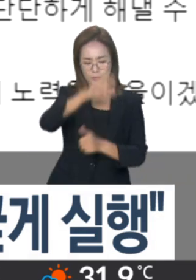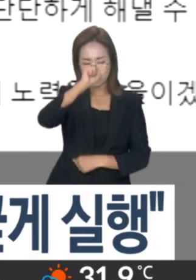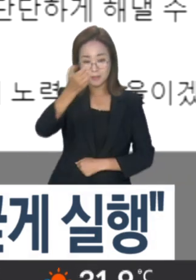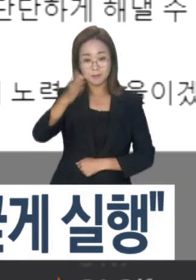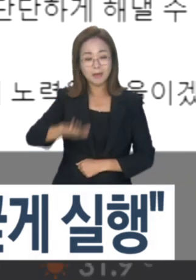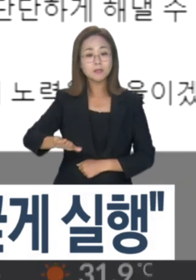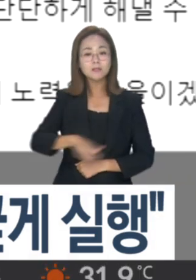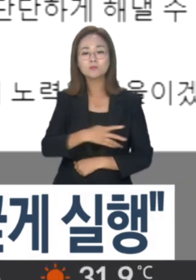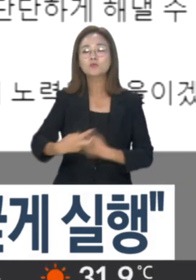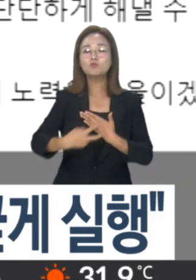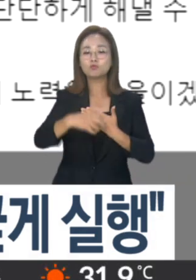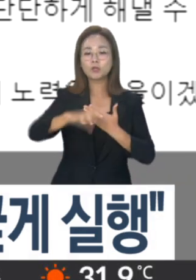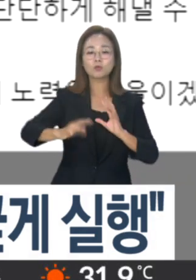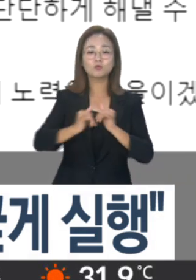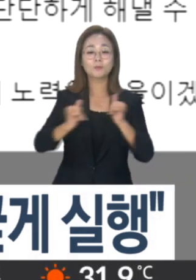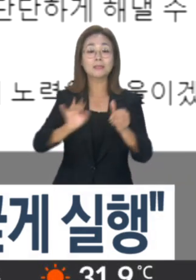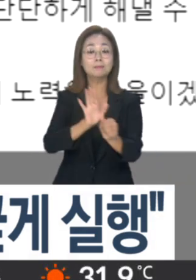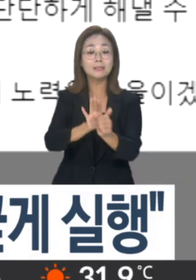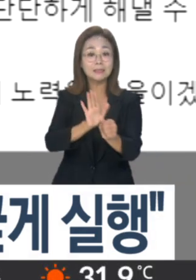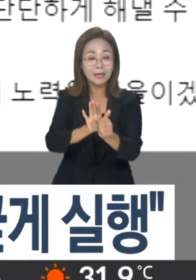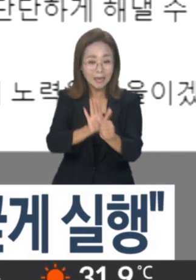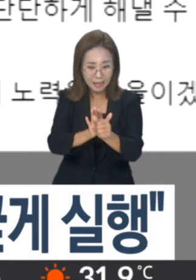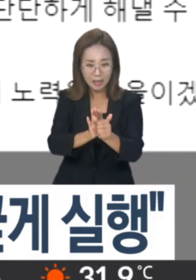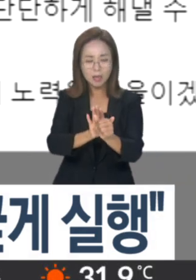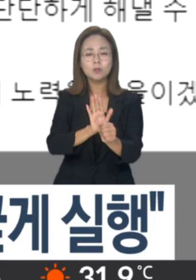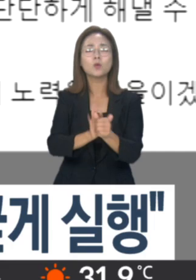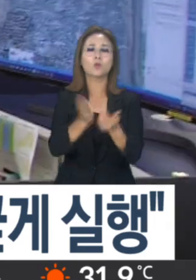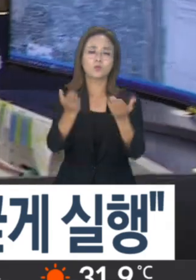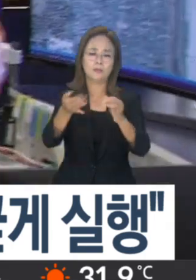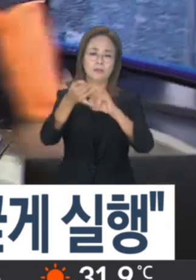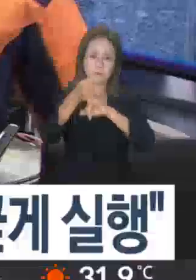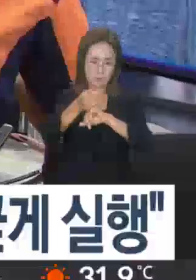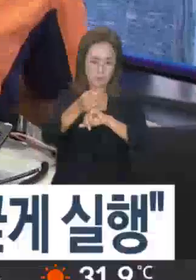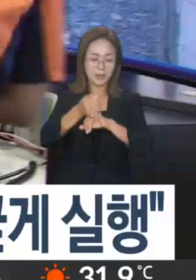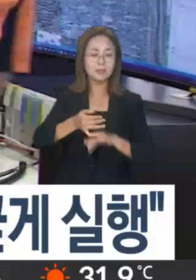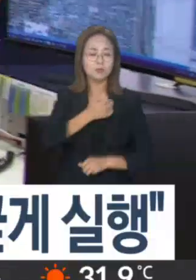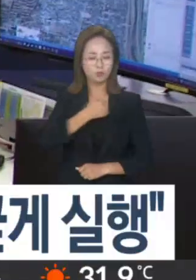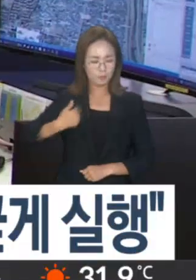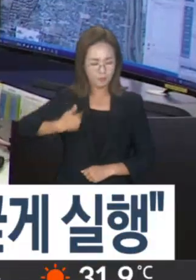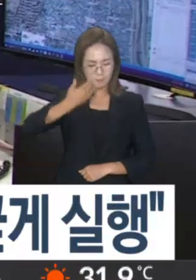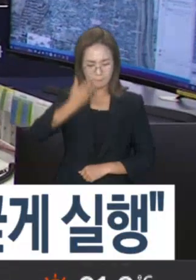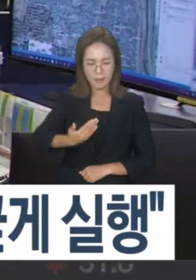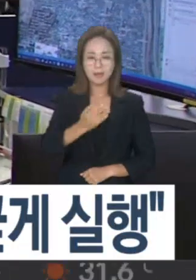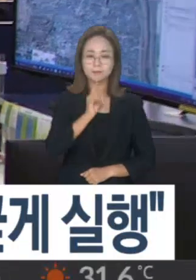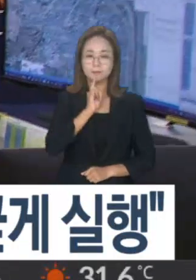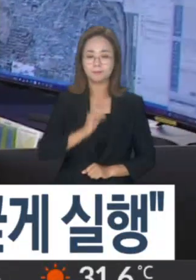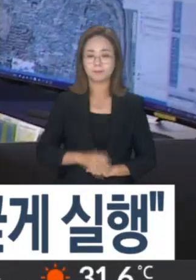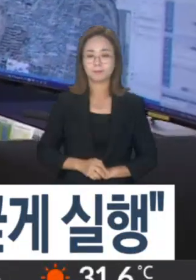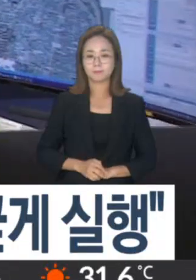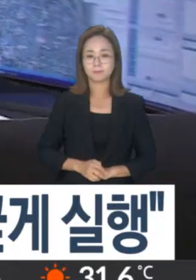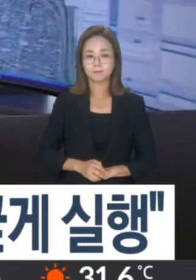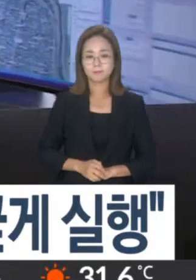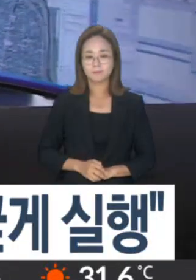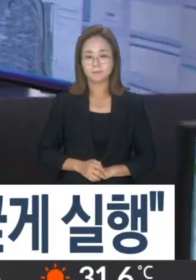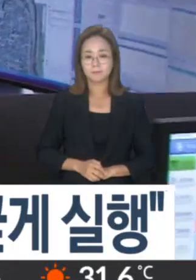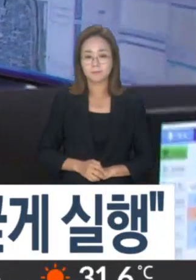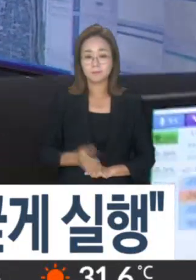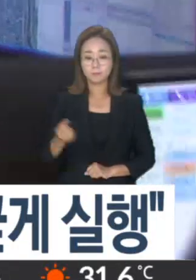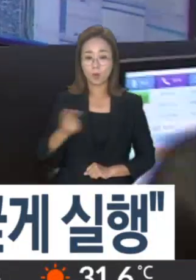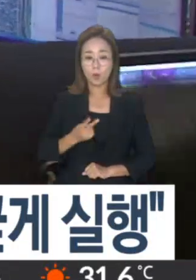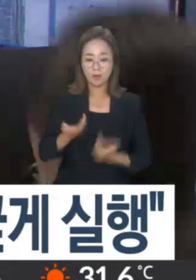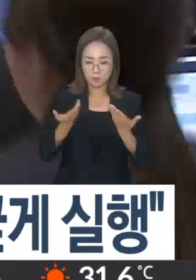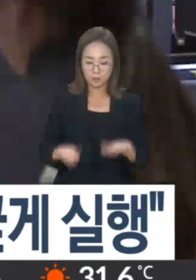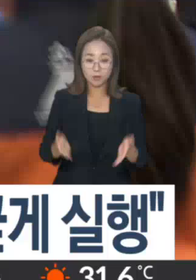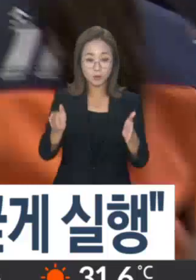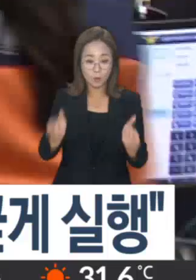우리 의료체계는 국민을 지키는 방패 역할을 아직 단단하게 해낼 수 있는 상태라고 말했습니다. 이어 추석